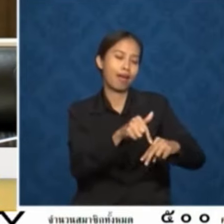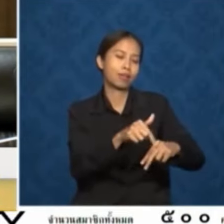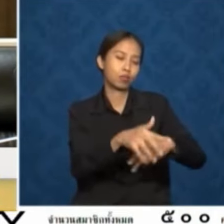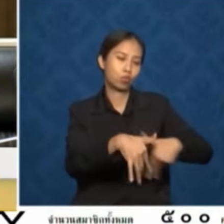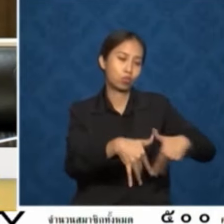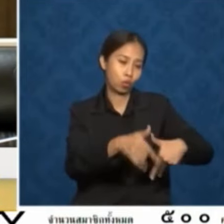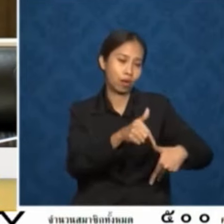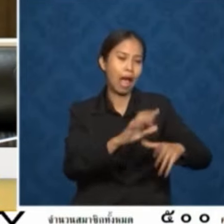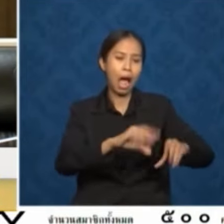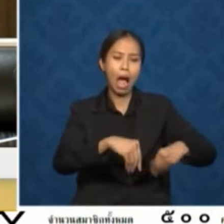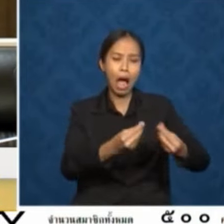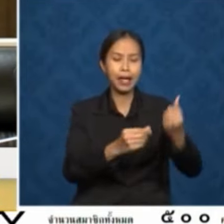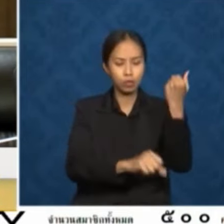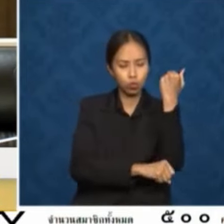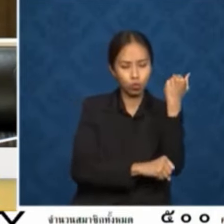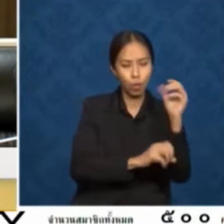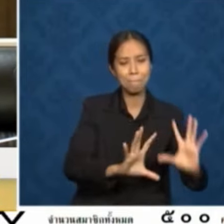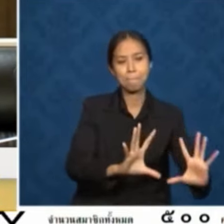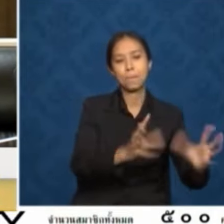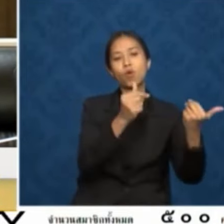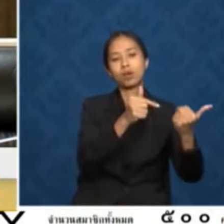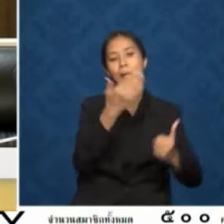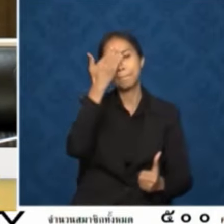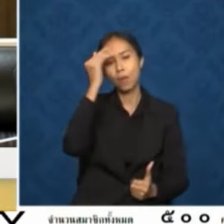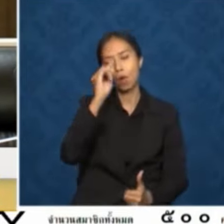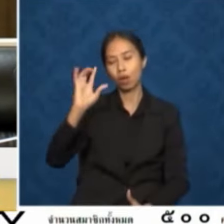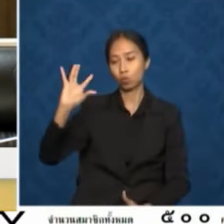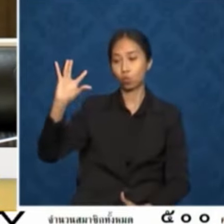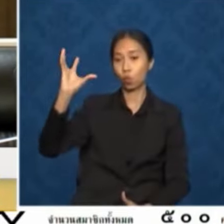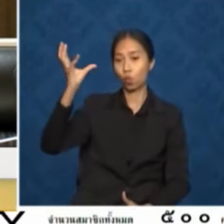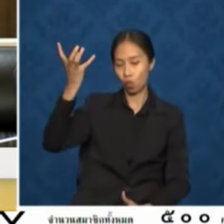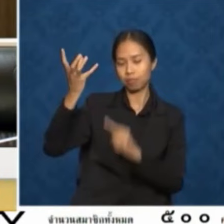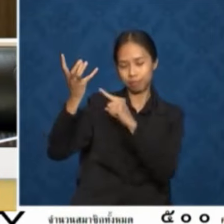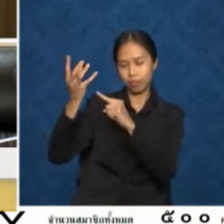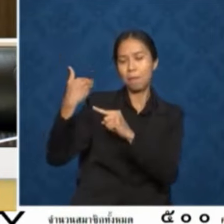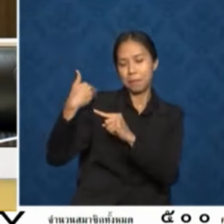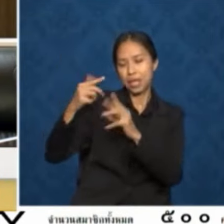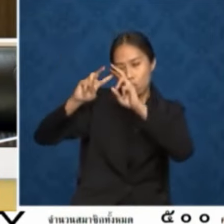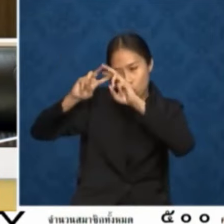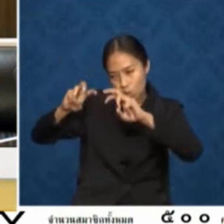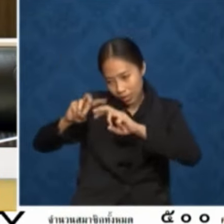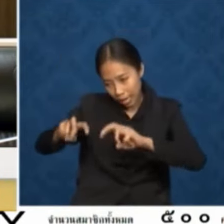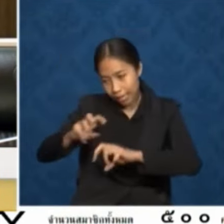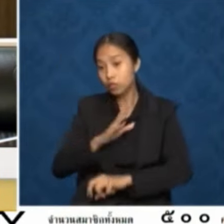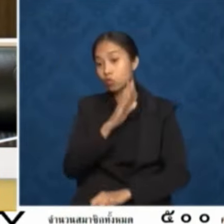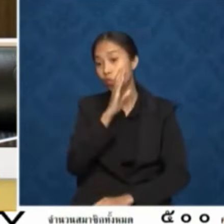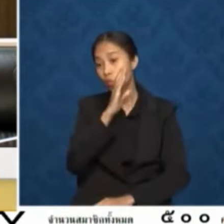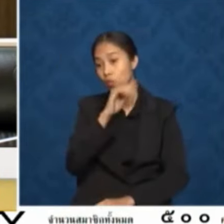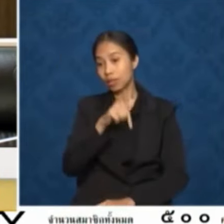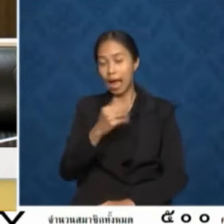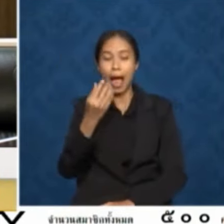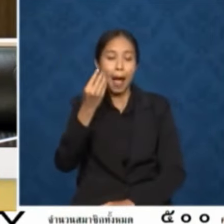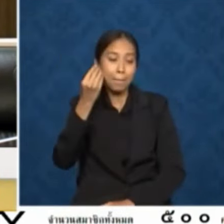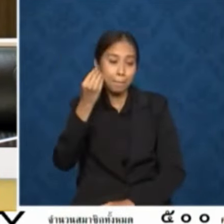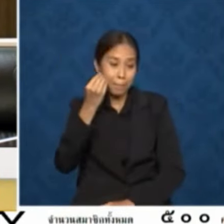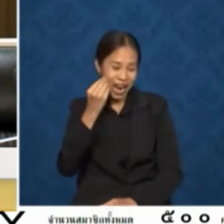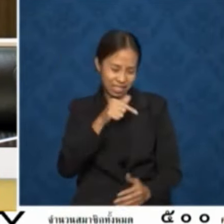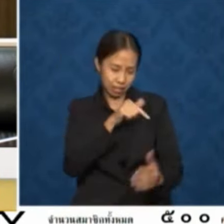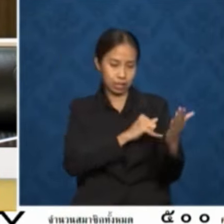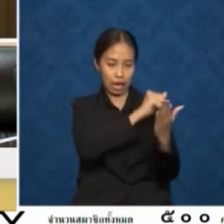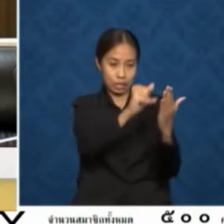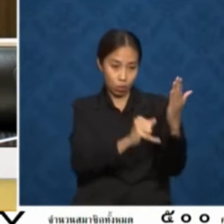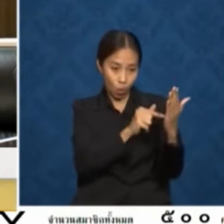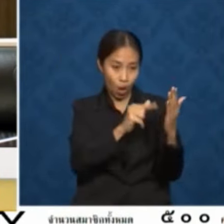หมดไปเพราะว่าทั่วโลกได้ทำการวิจัยแล้วถ้าลูกหลานของเราได้ศึกษาจนจบปริญญาเ